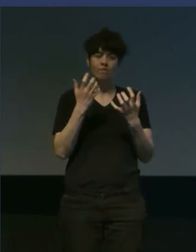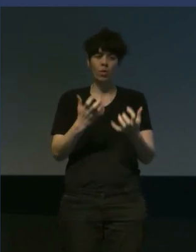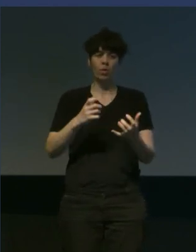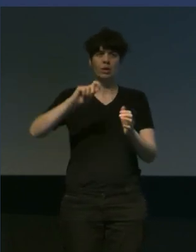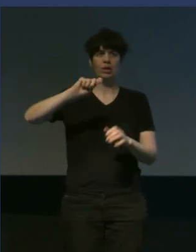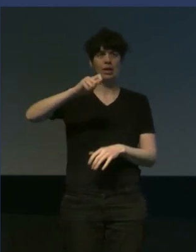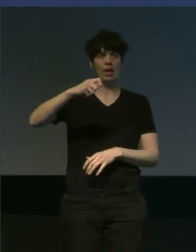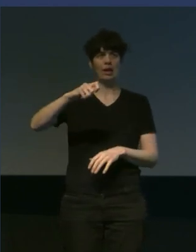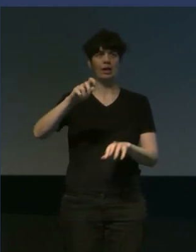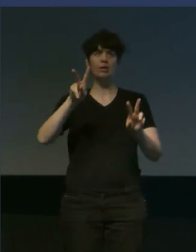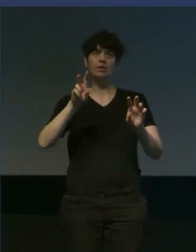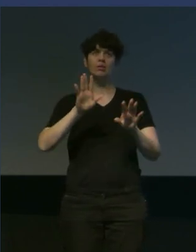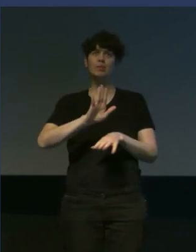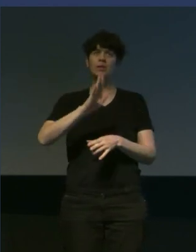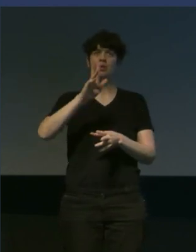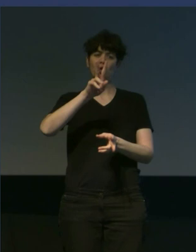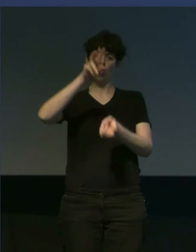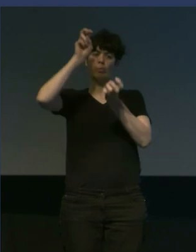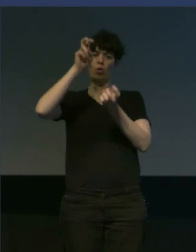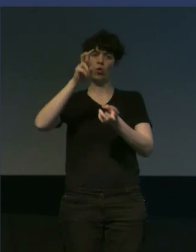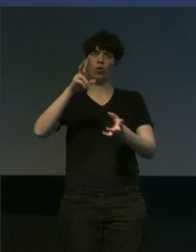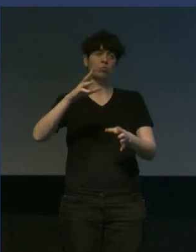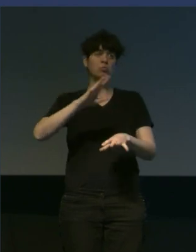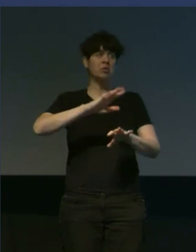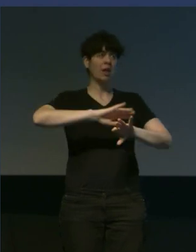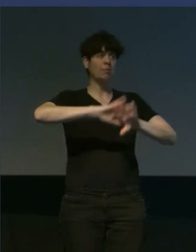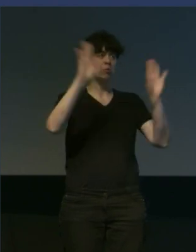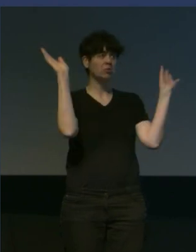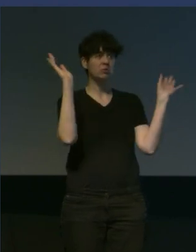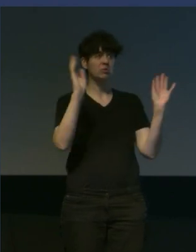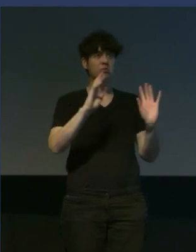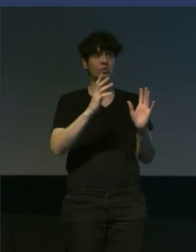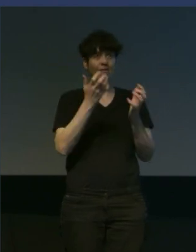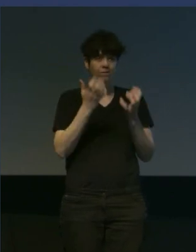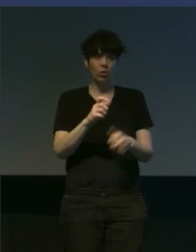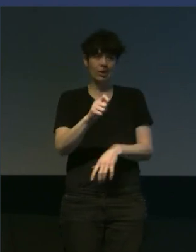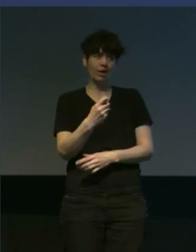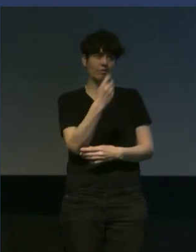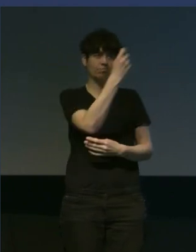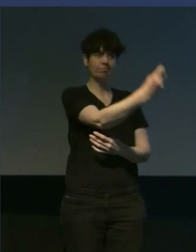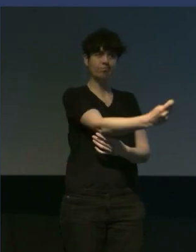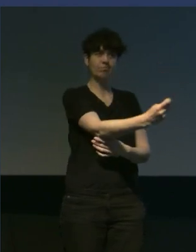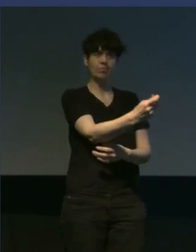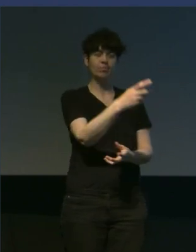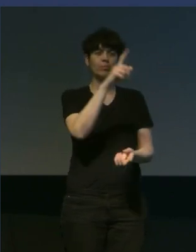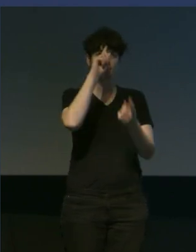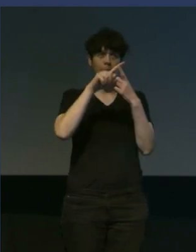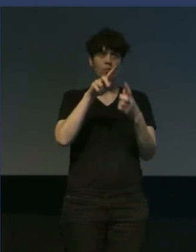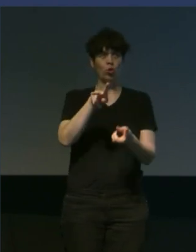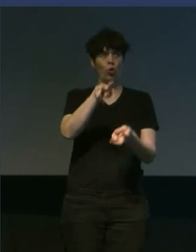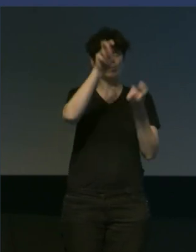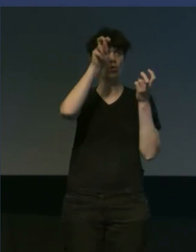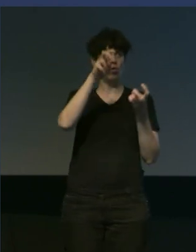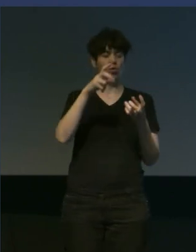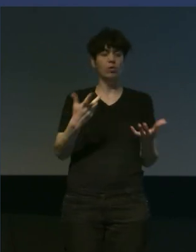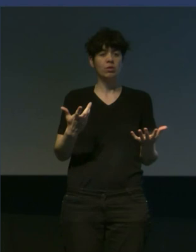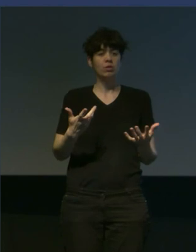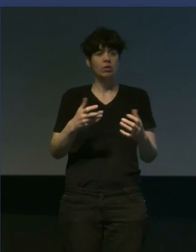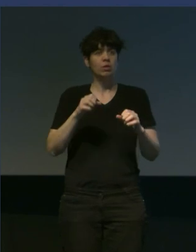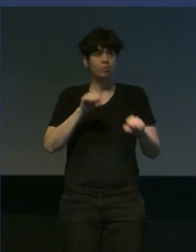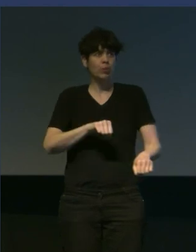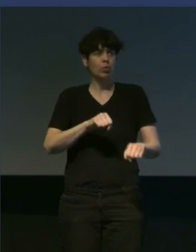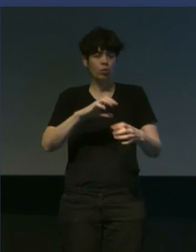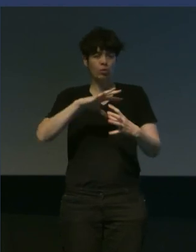compréhension à n'importe qui sur c'est quoi le changement climatique. Moi, je veux bien agir pour la planète, mais pourquoi faire? Et en fait, on se rendait compte